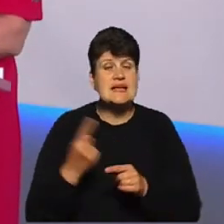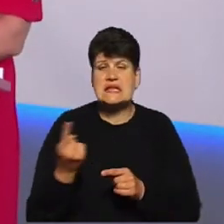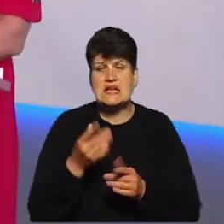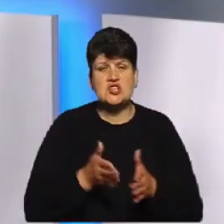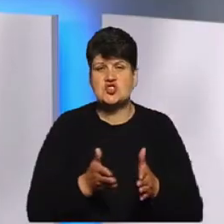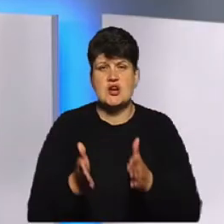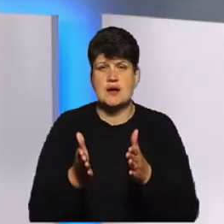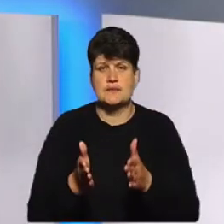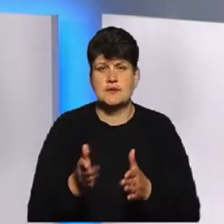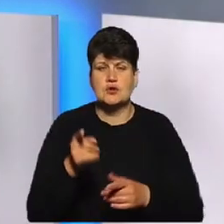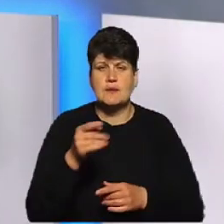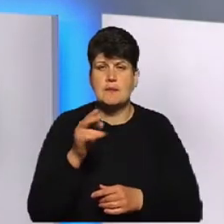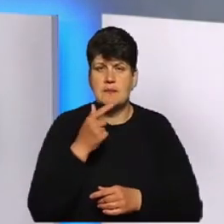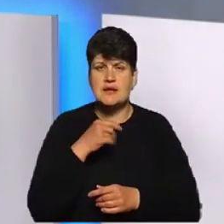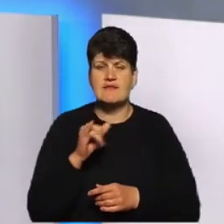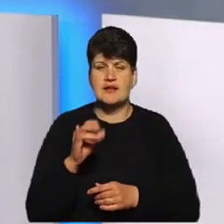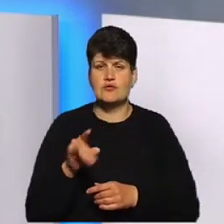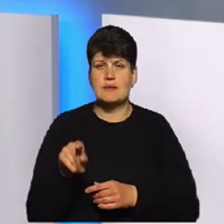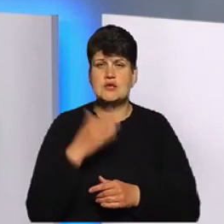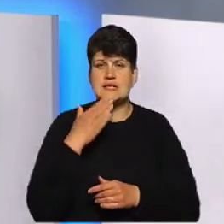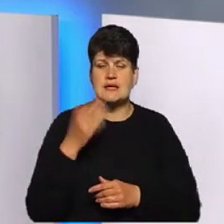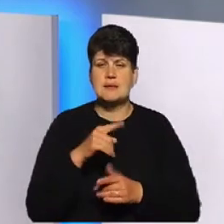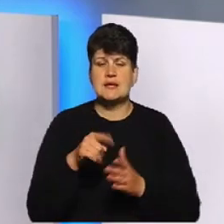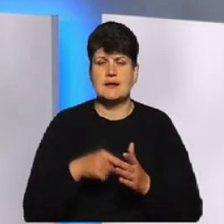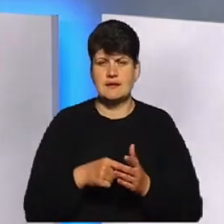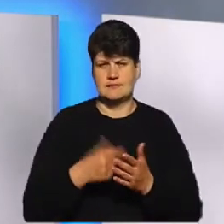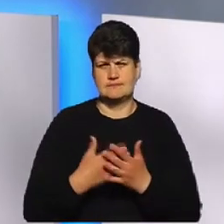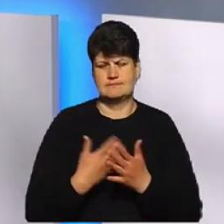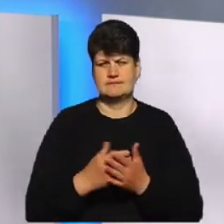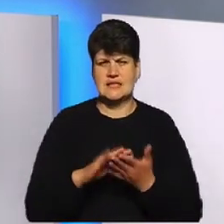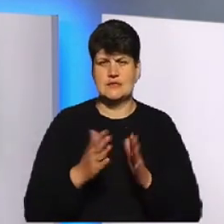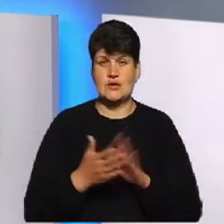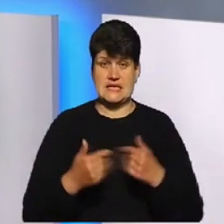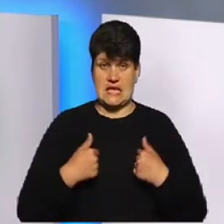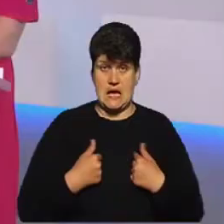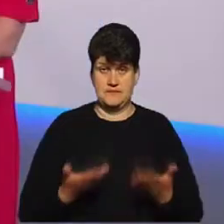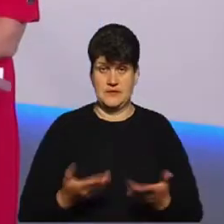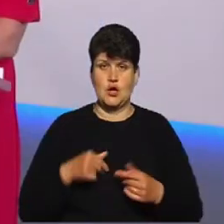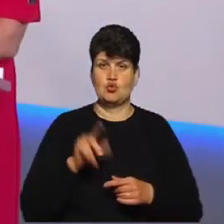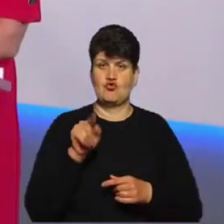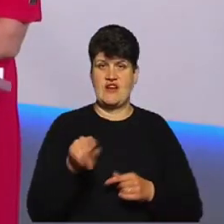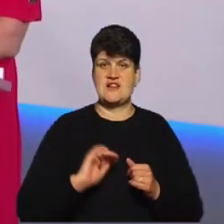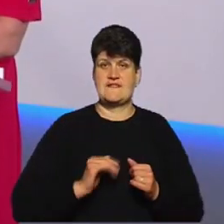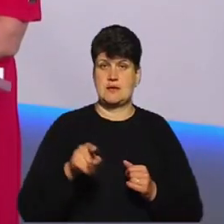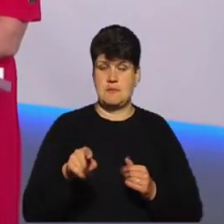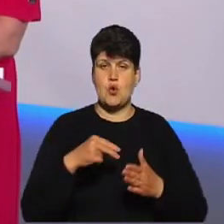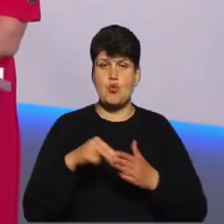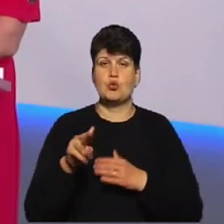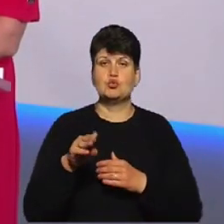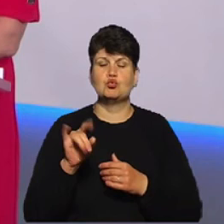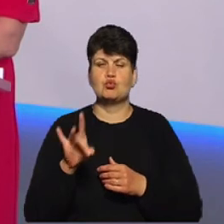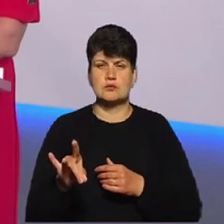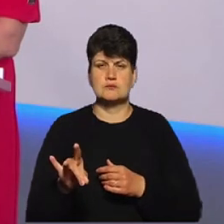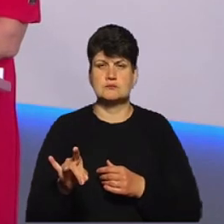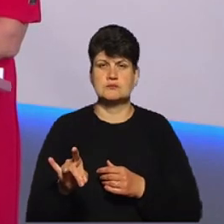запитання. Моделюємо ситуацію. Я так йду до вашої фірми, купую тур на восени, десь там, не знаю, на